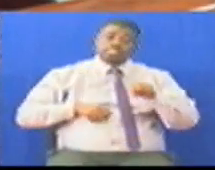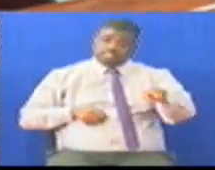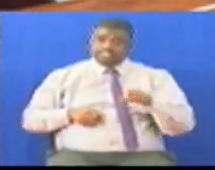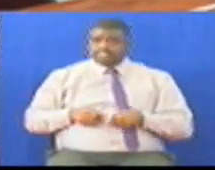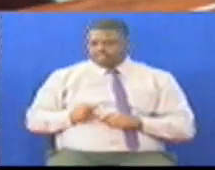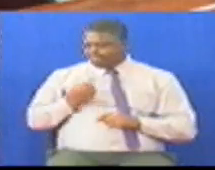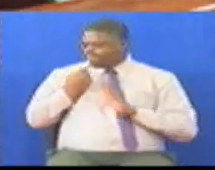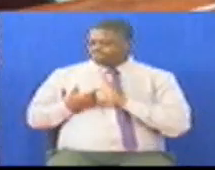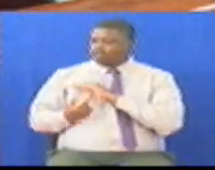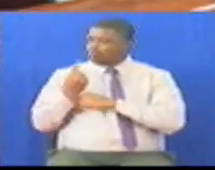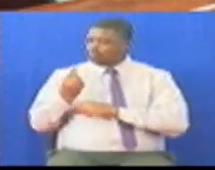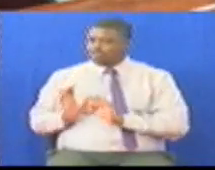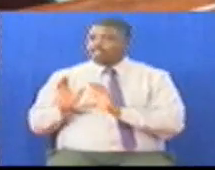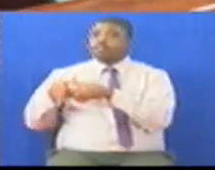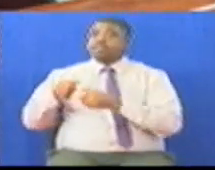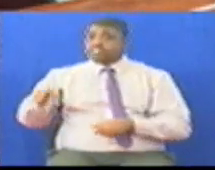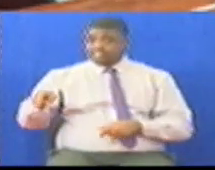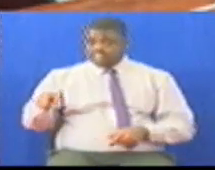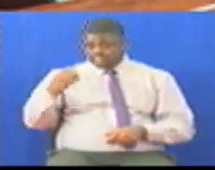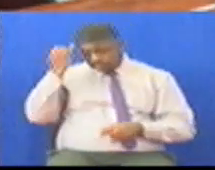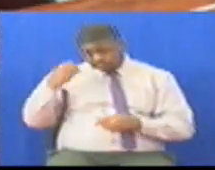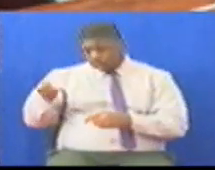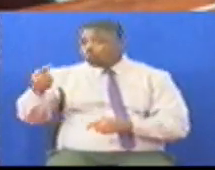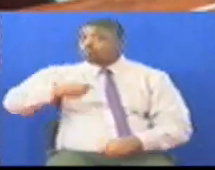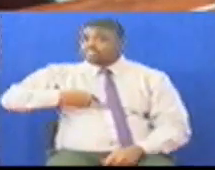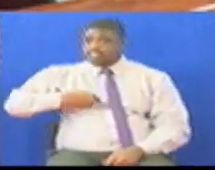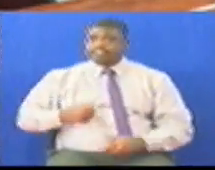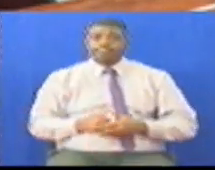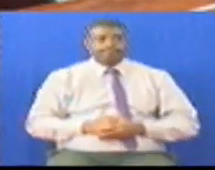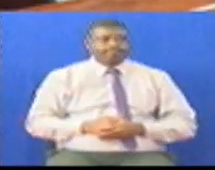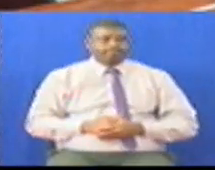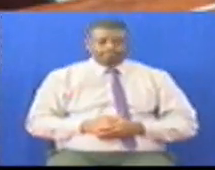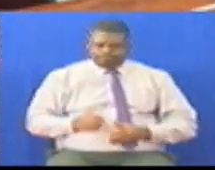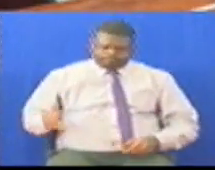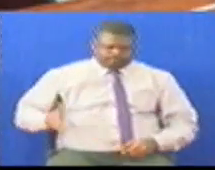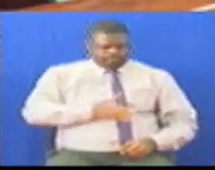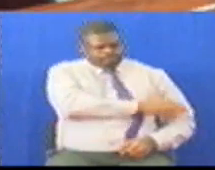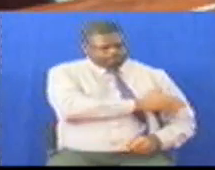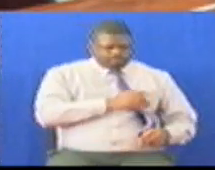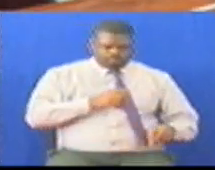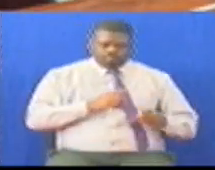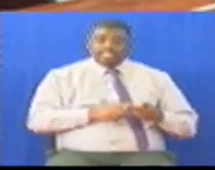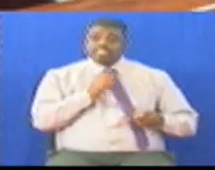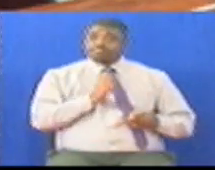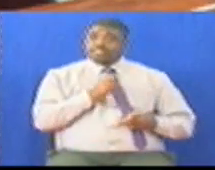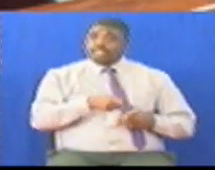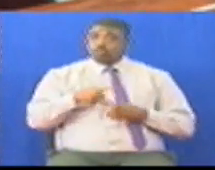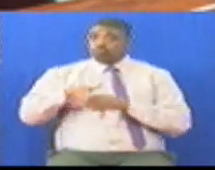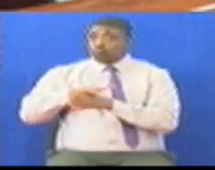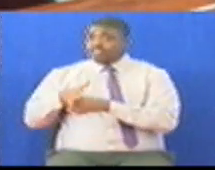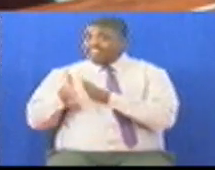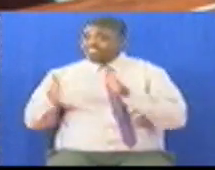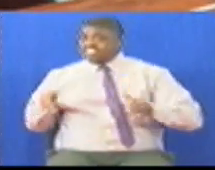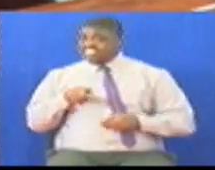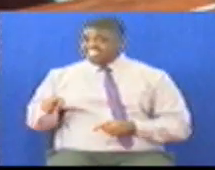imetushauri, na tunashukuru kupokea ushauri wao. Mheshimiwa Spika, naomba pia kutumia nafasi